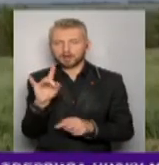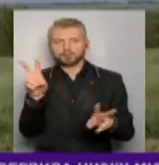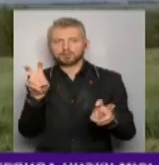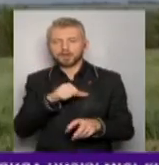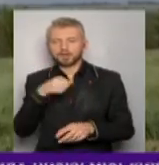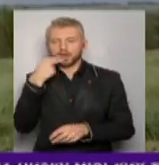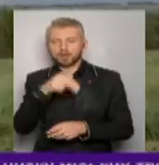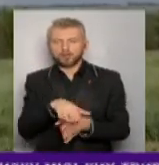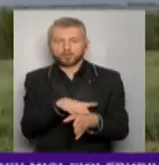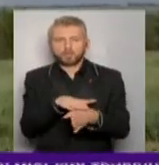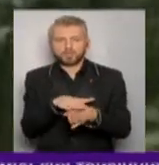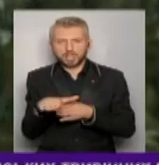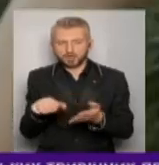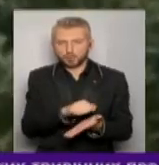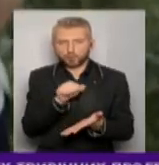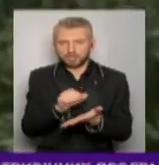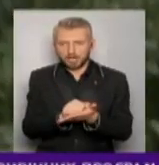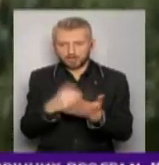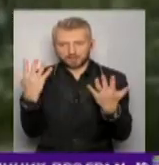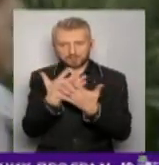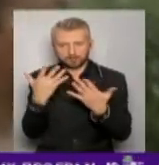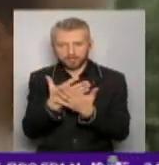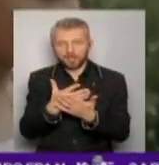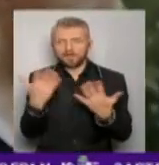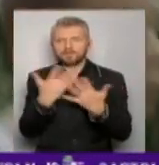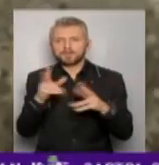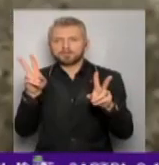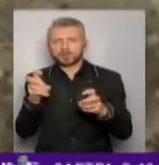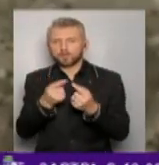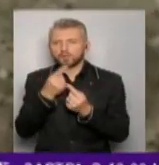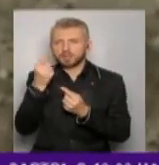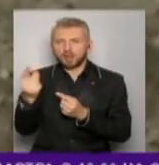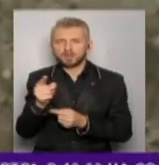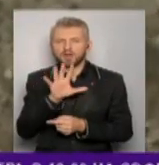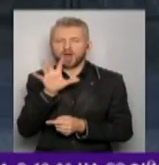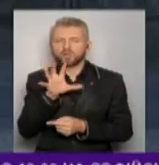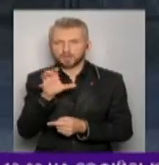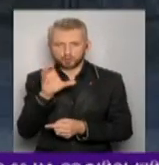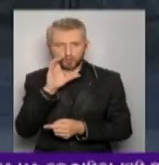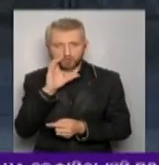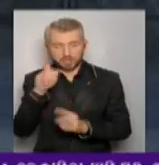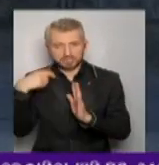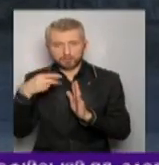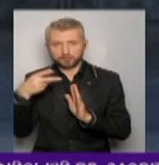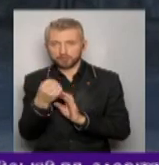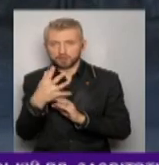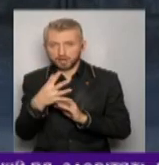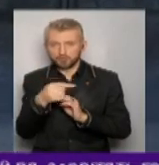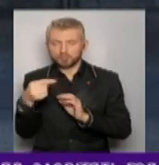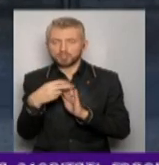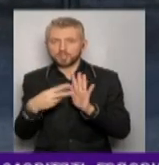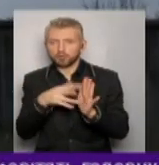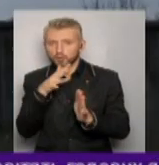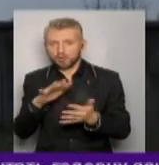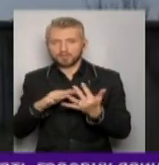«Найкраща повнометражна документальна стрічка». Фільм під назвою «Віддалений гавкіт собак» знімав у 2015-17 роках у